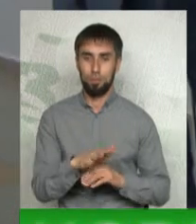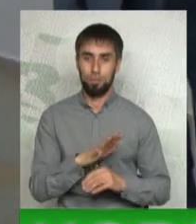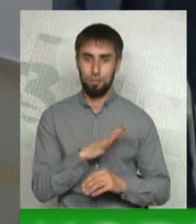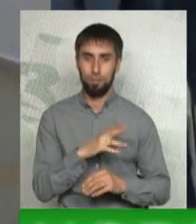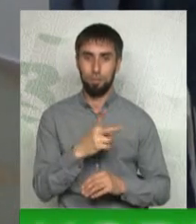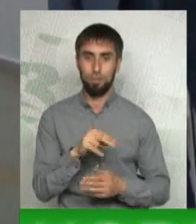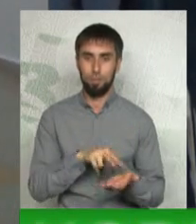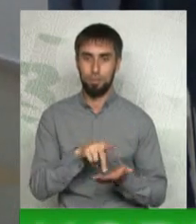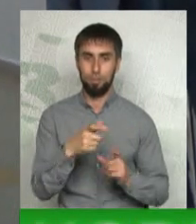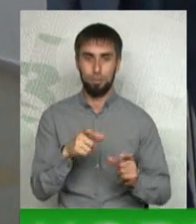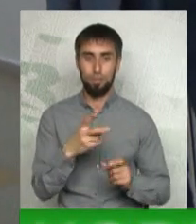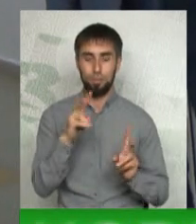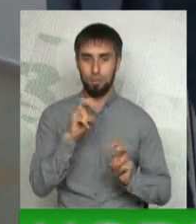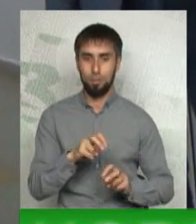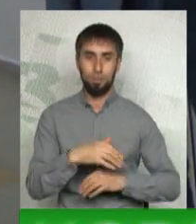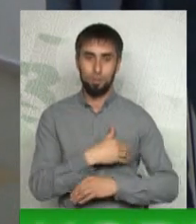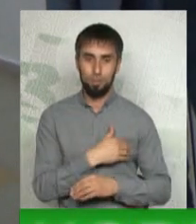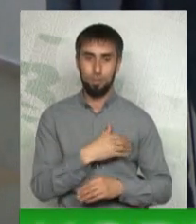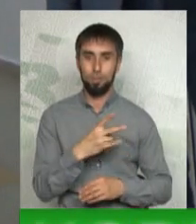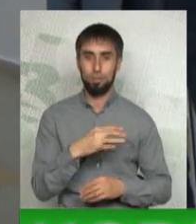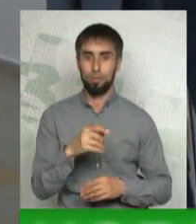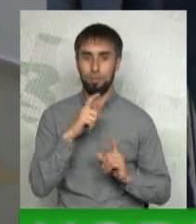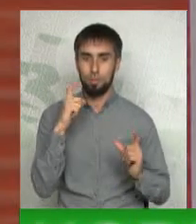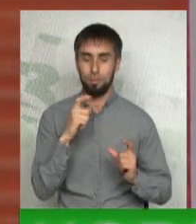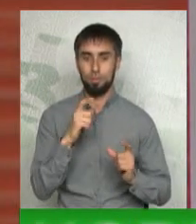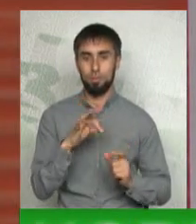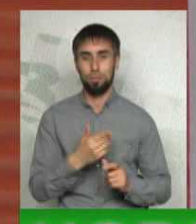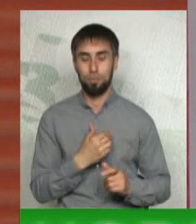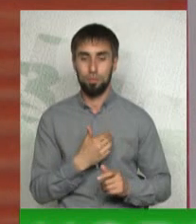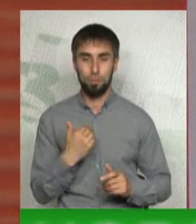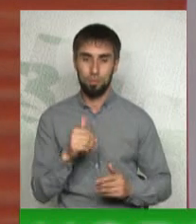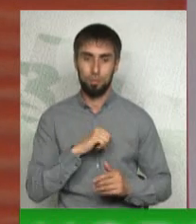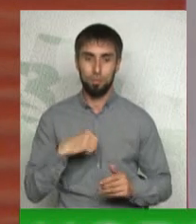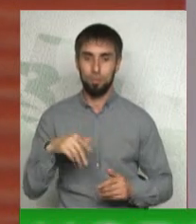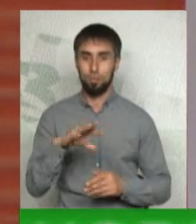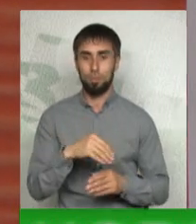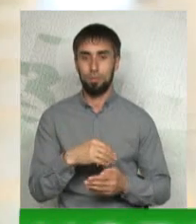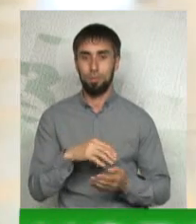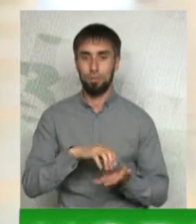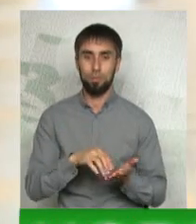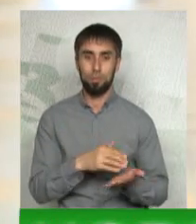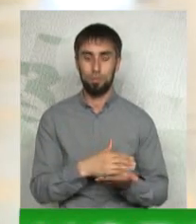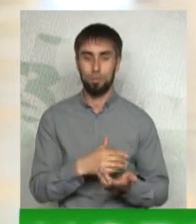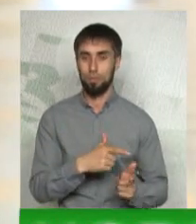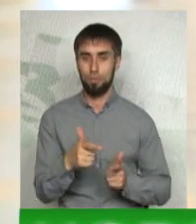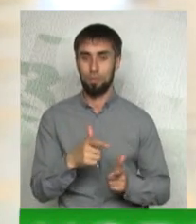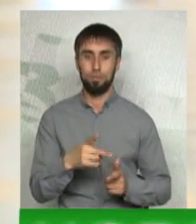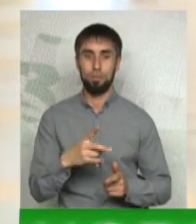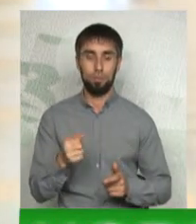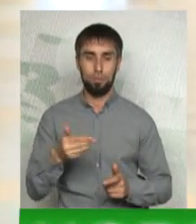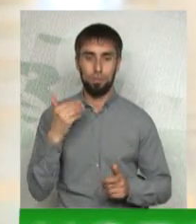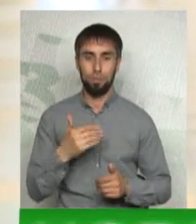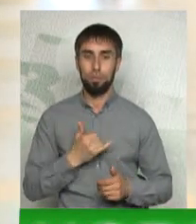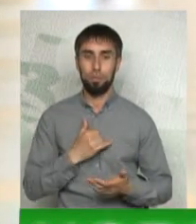На входе у экзаменуемых не проверяют температуру, наличие маски по желанию. Все аудитории подготовлены заранее. Мы имеем